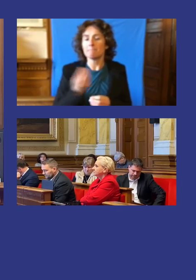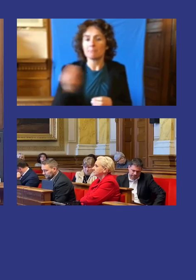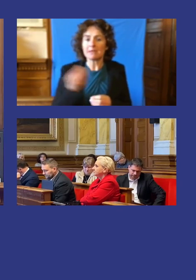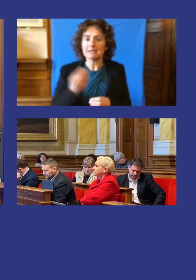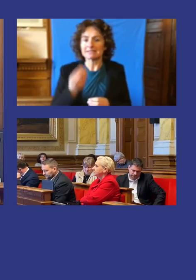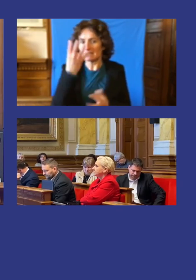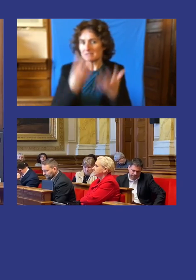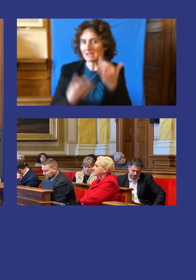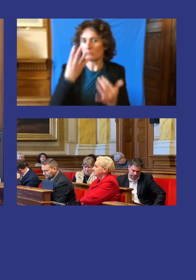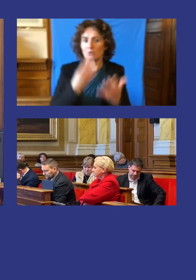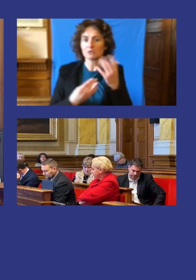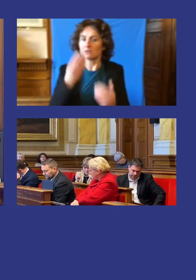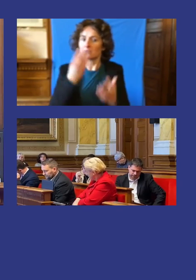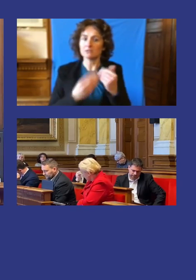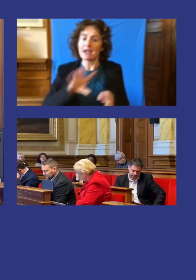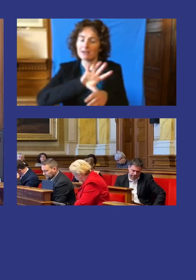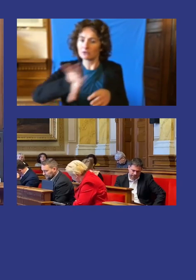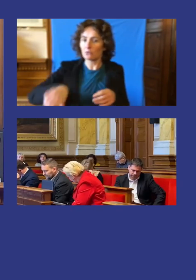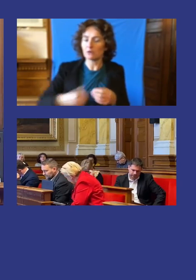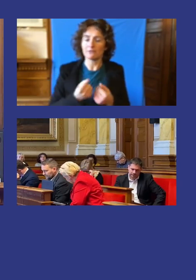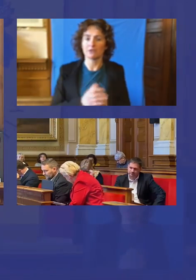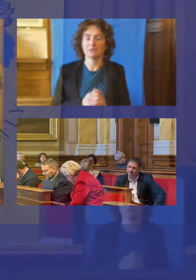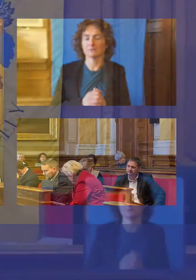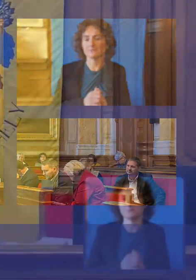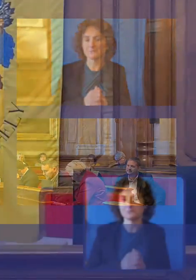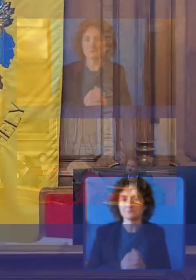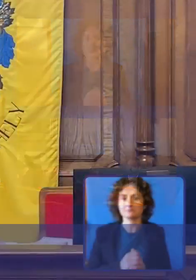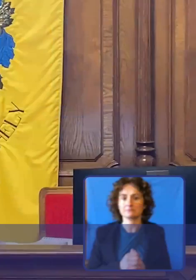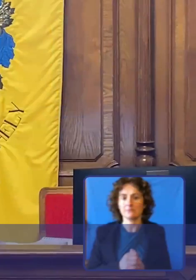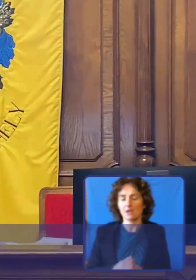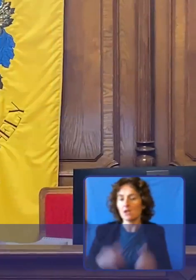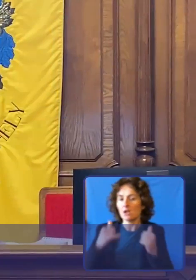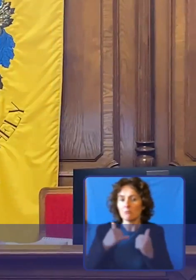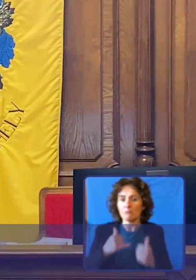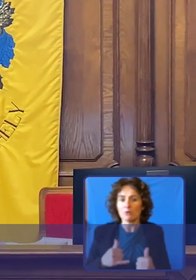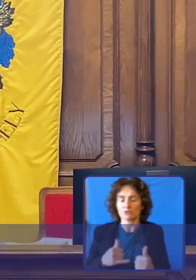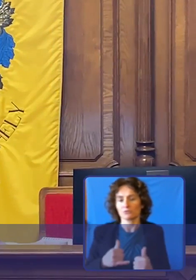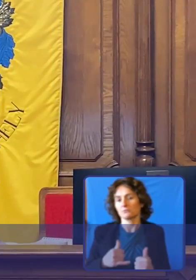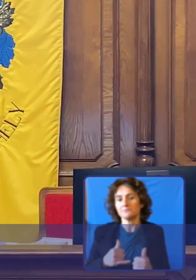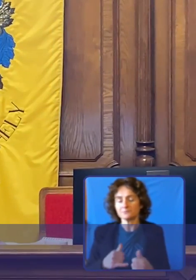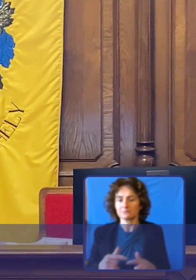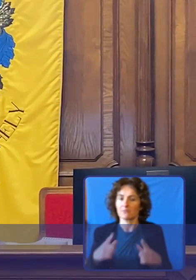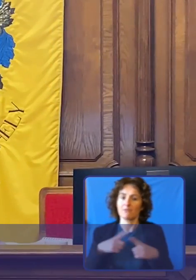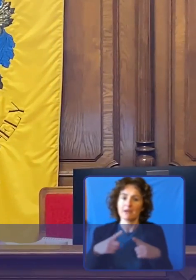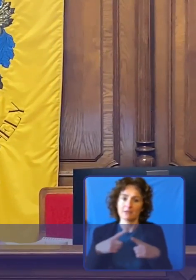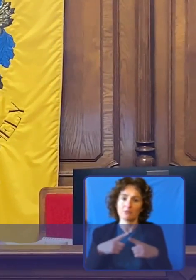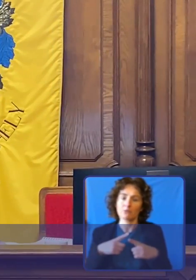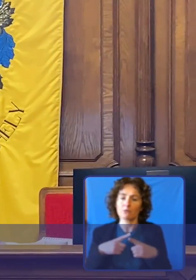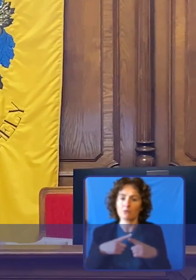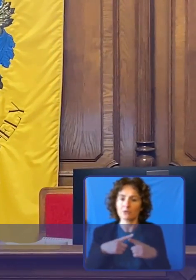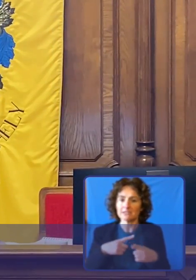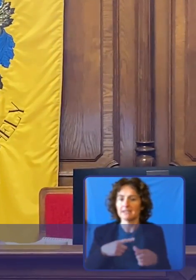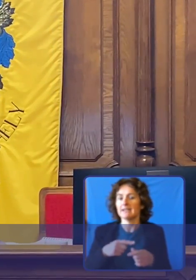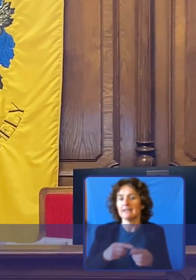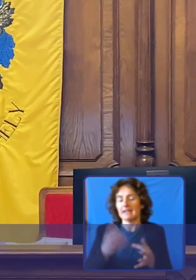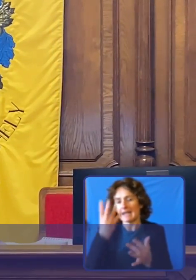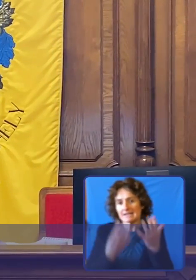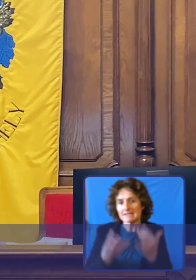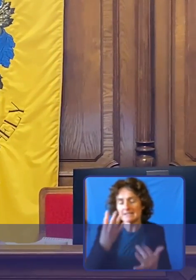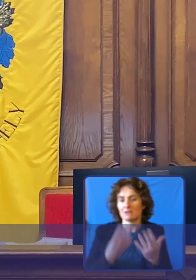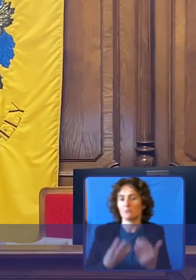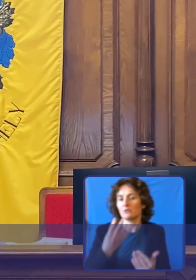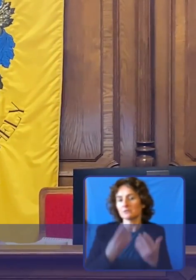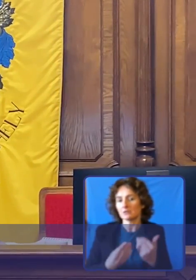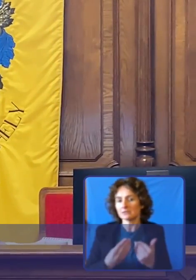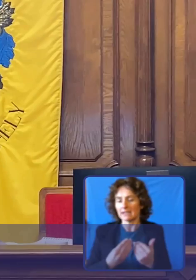akkor alkalmas-e arra, hogy azt higgyük, elhiggyük neki, hogy majd most leváltja, és majd most elszámoltatja. Miközben amikor megvolt az esélye, akkor is